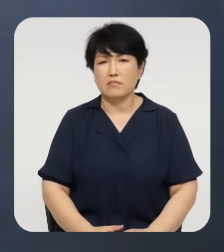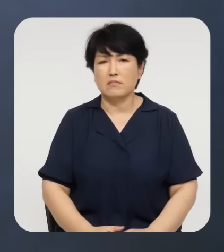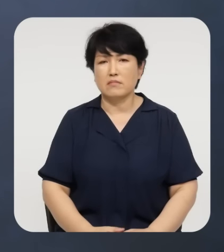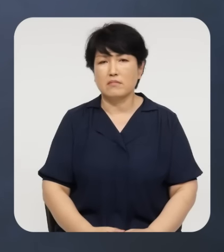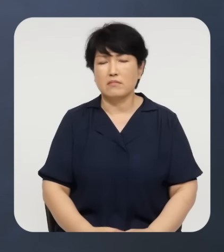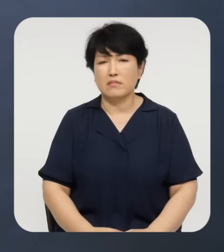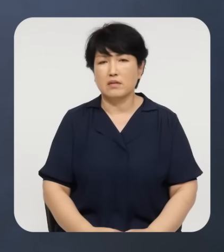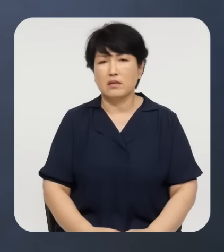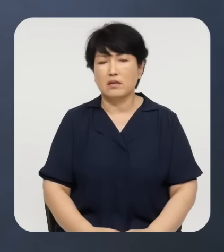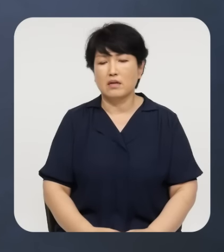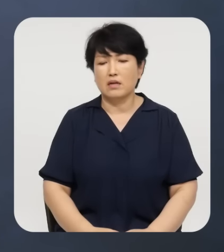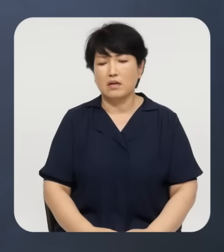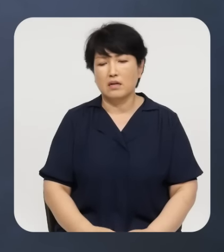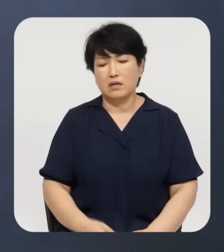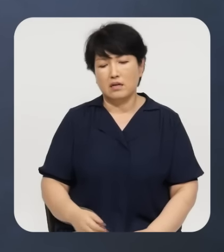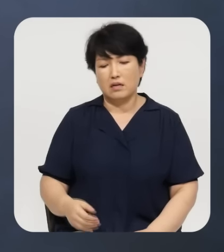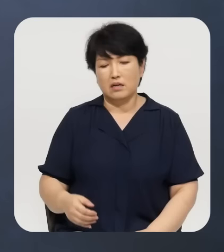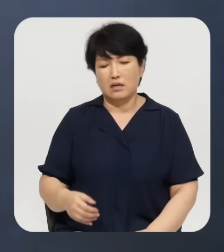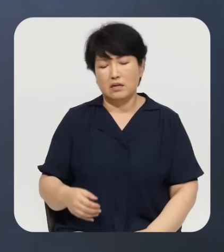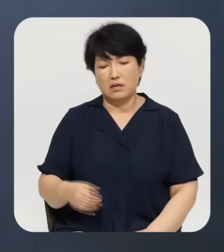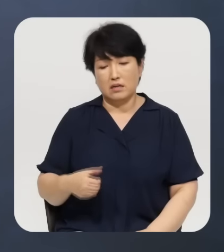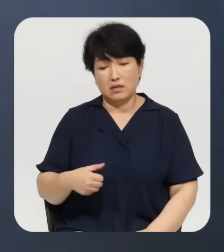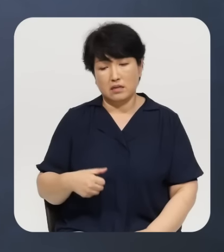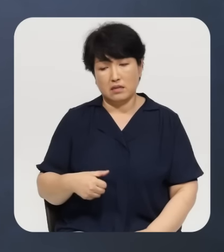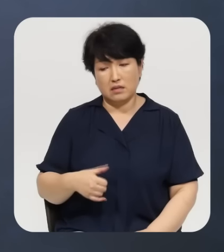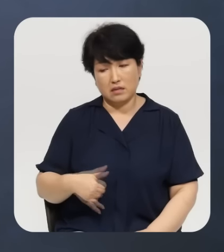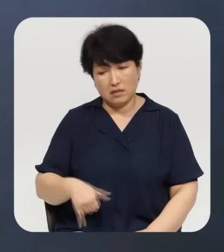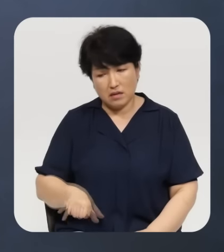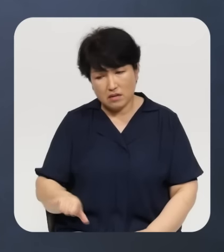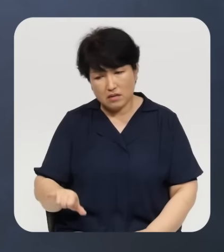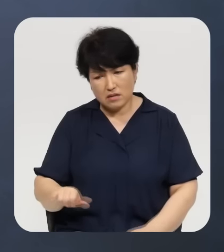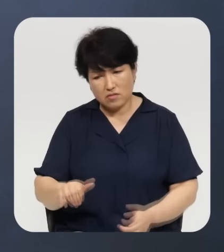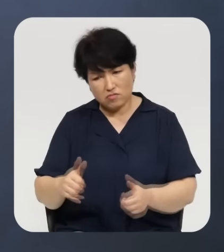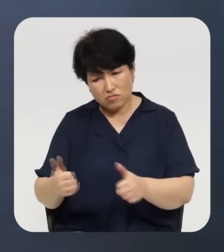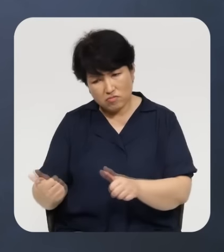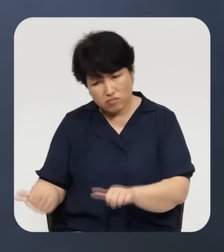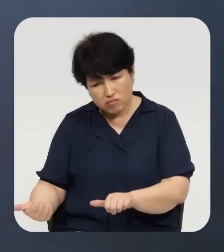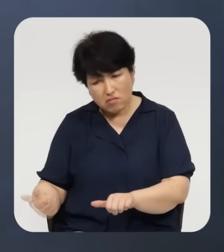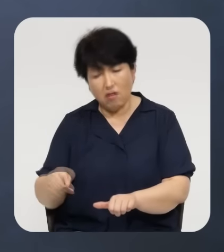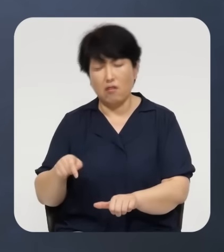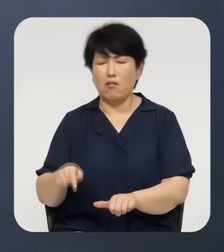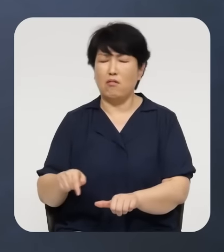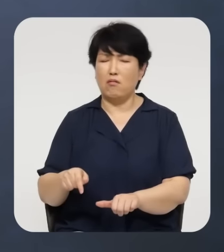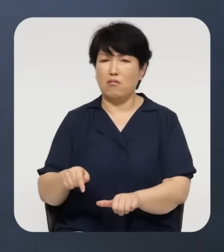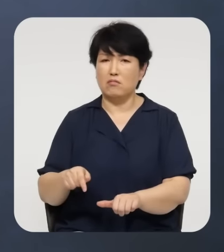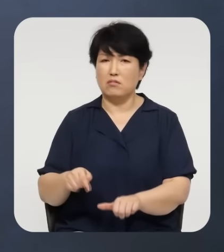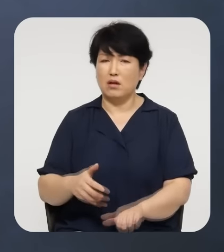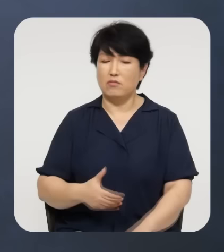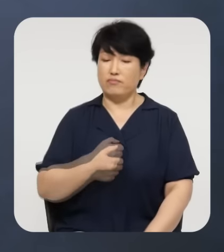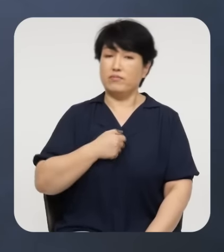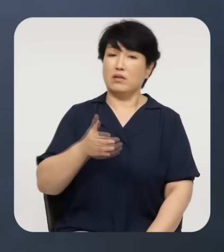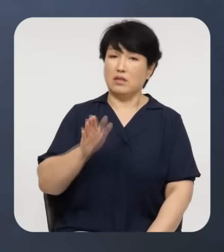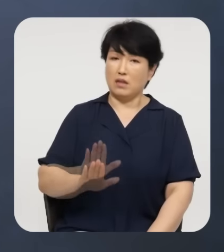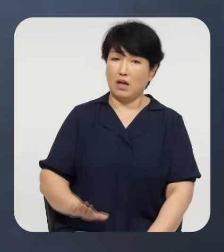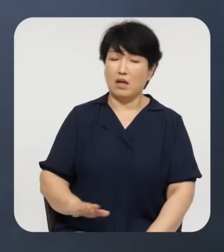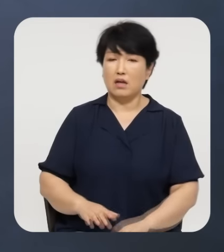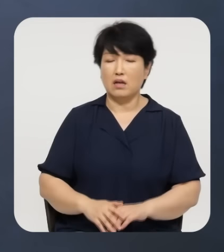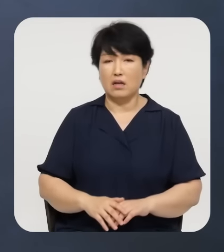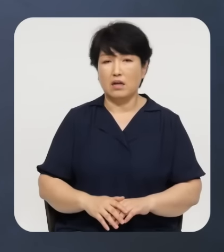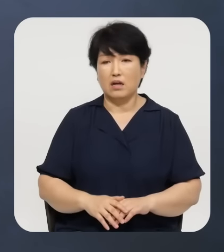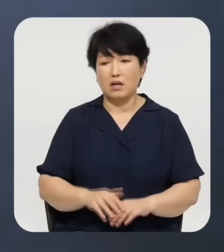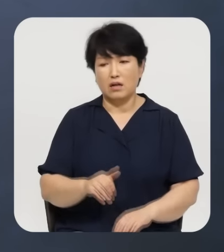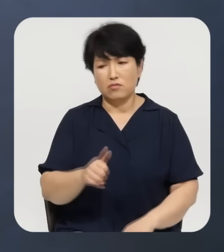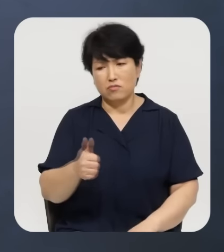이제 자기가 자식을 잃는 것만 해도 엄청난 충격인데. 그 자기